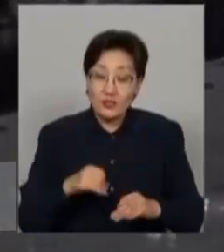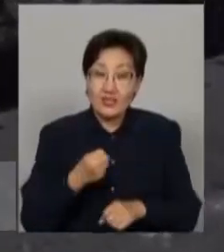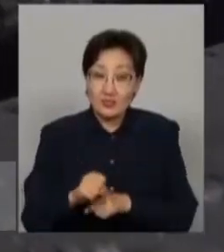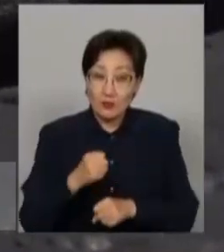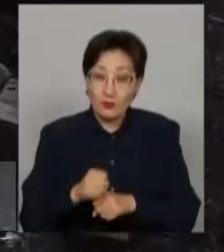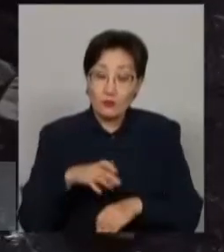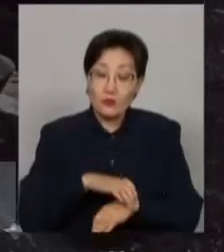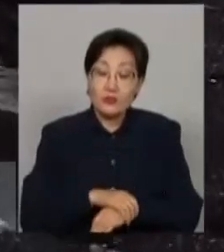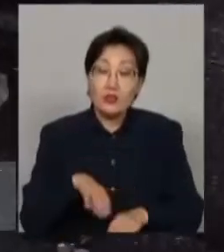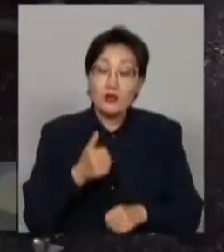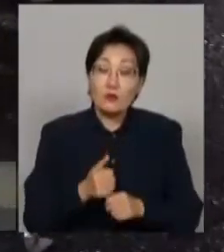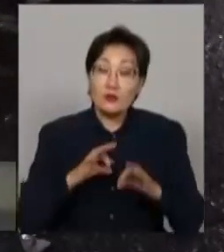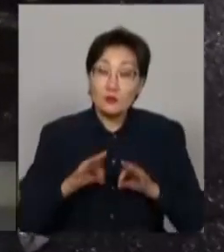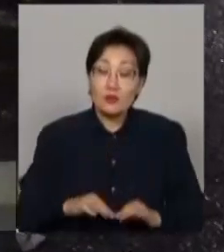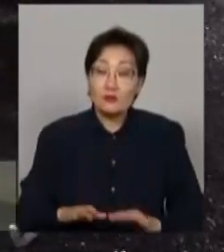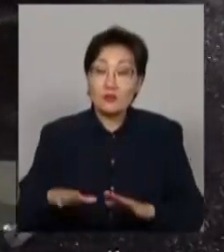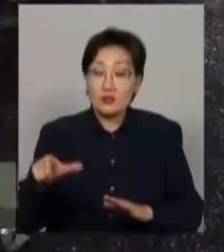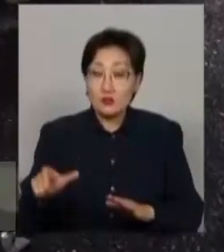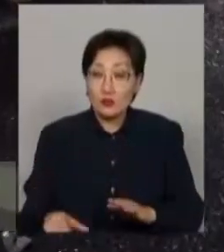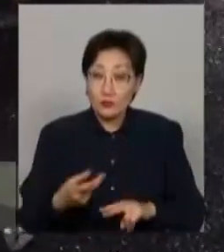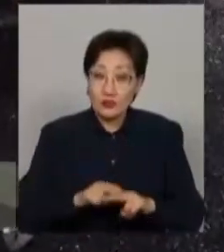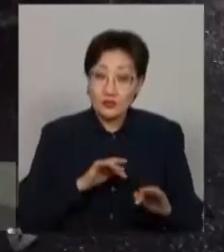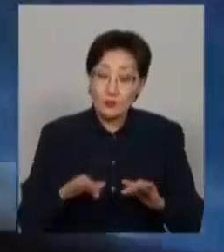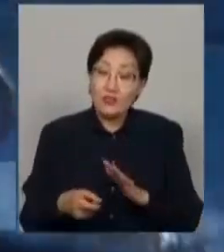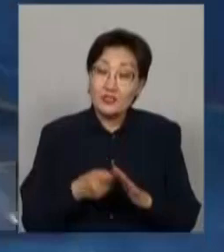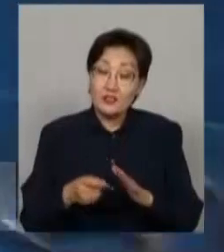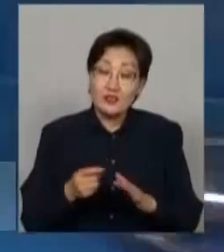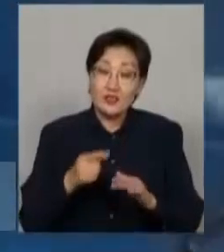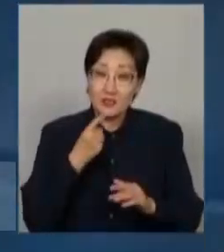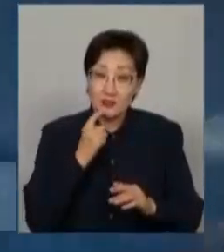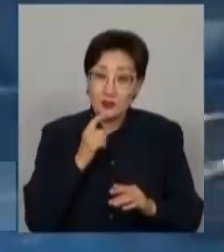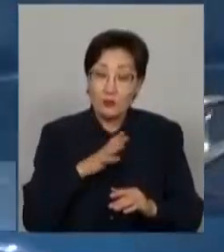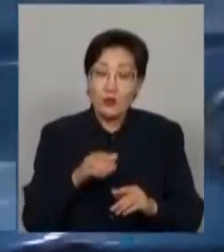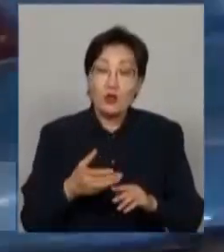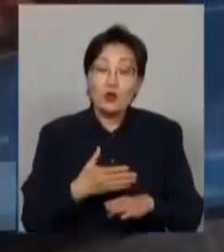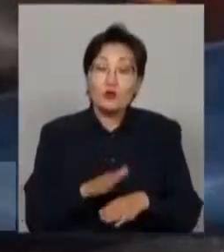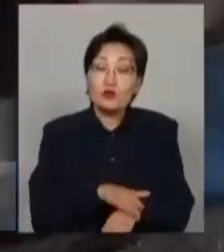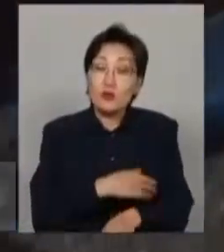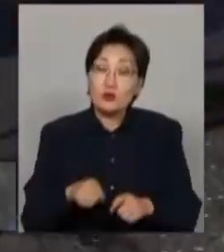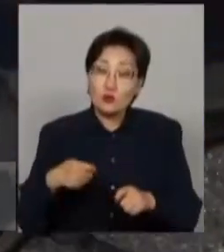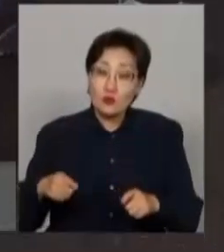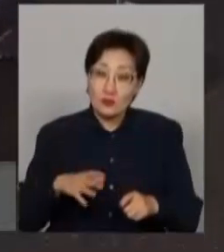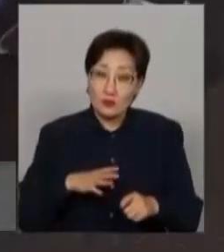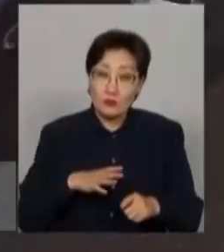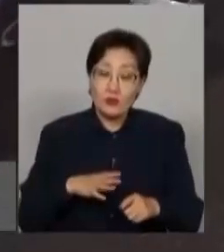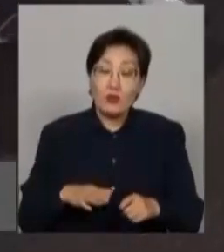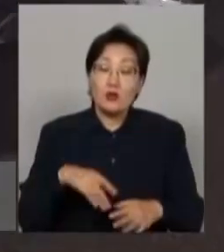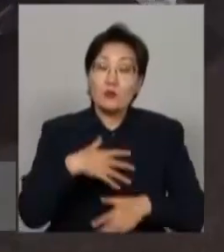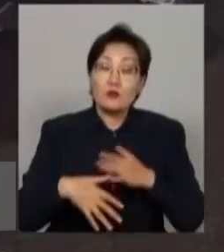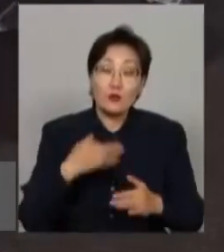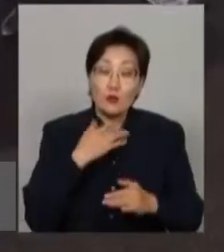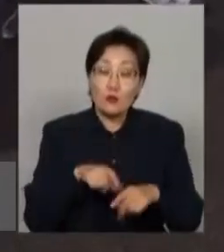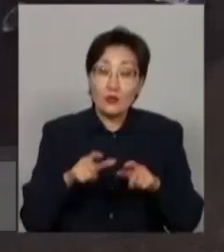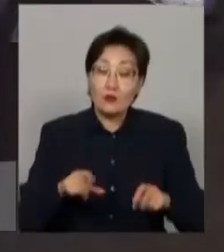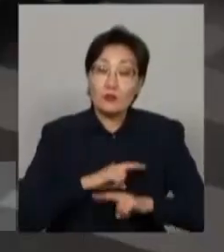азаптау. Бас прокурордың орынбасары Әсет Шыңдалиев бұл істерді тергеу қиын болғандықтан ұзаққа созылды дейді. Айтуынша, бейберекетте көп